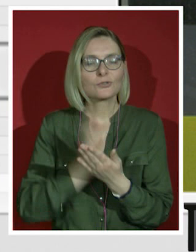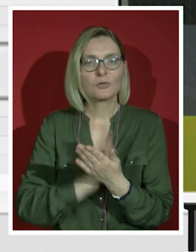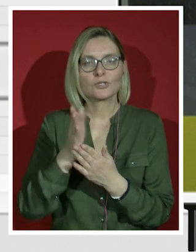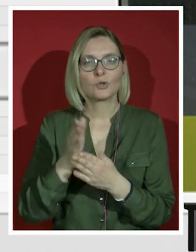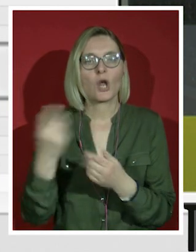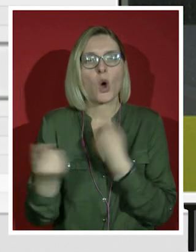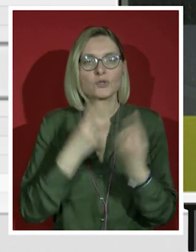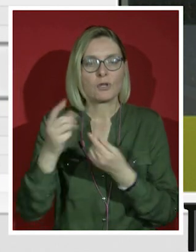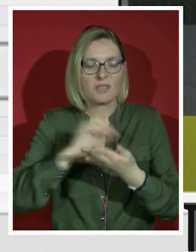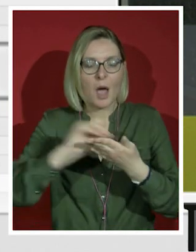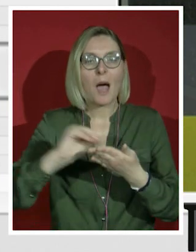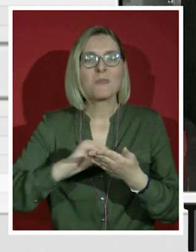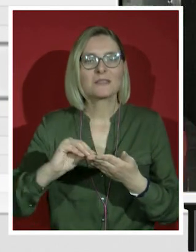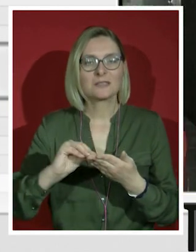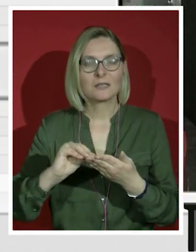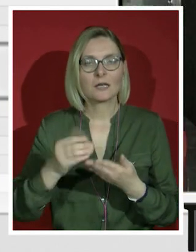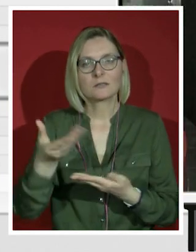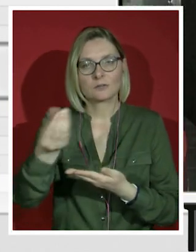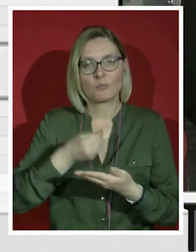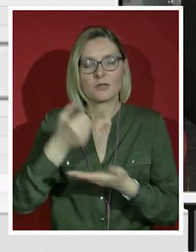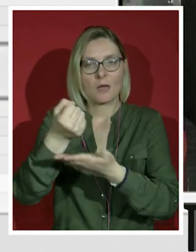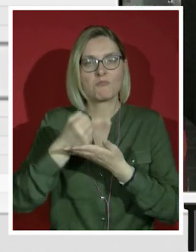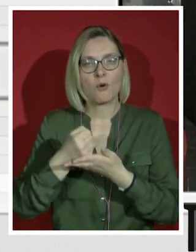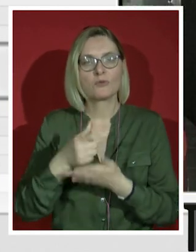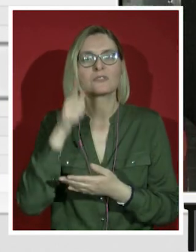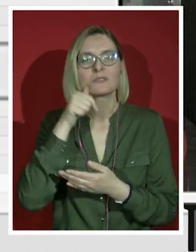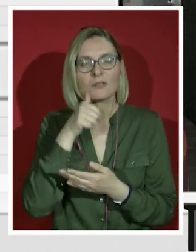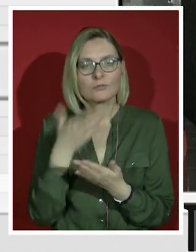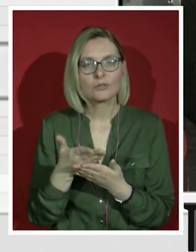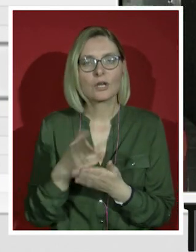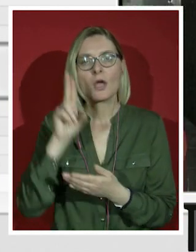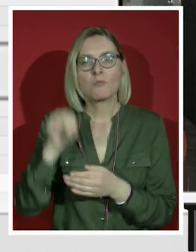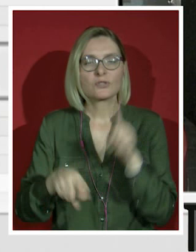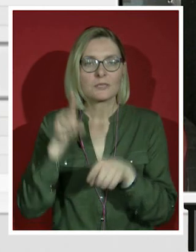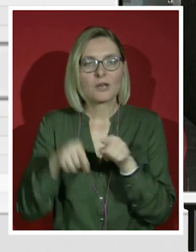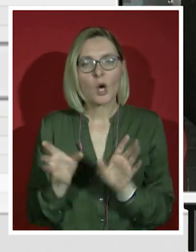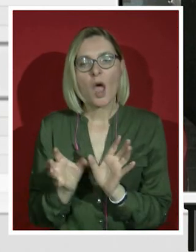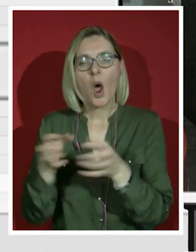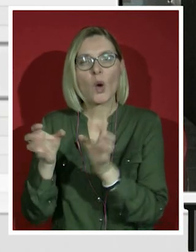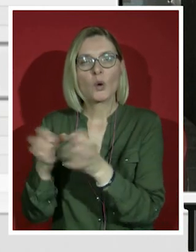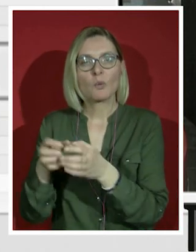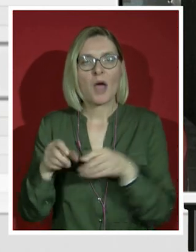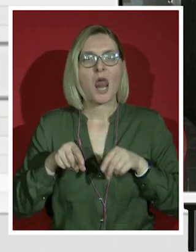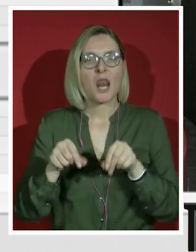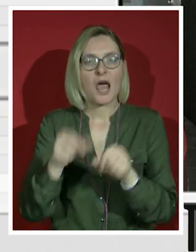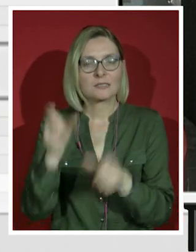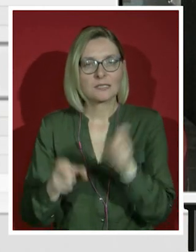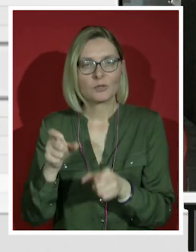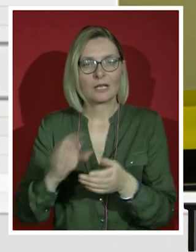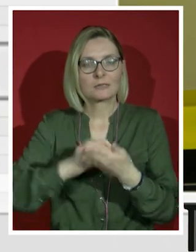да, условите за аплицирање се комплицирани, може само одредена група на земјоделци да